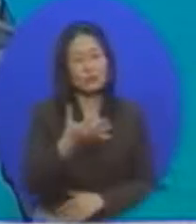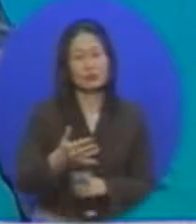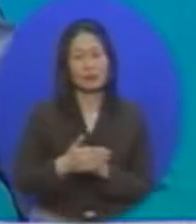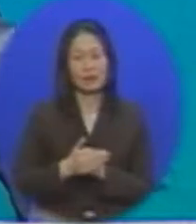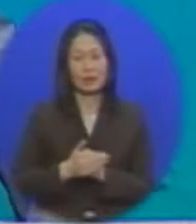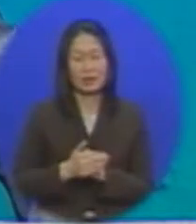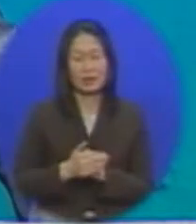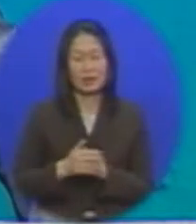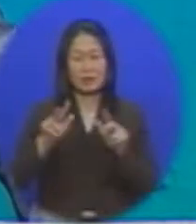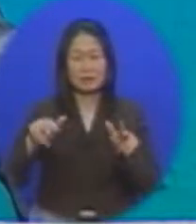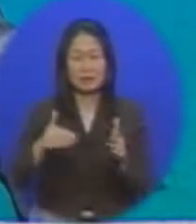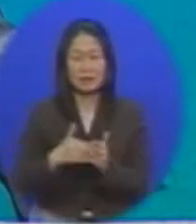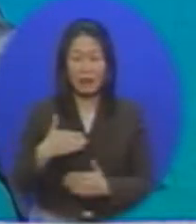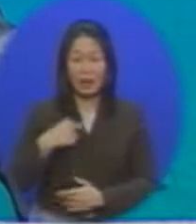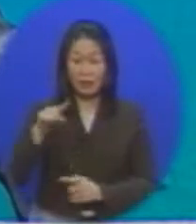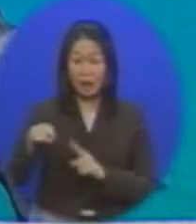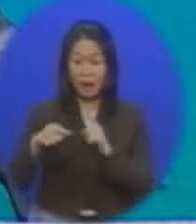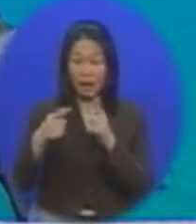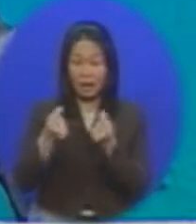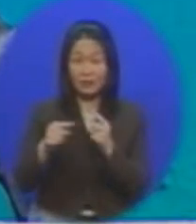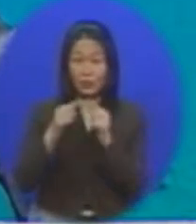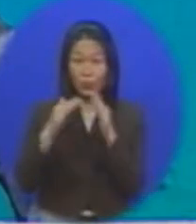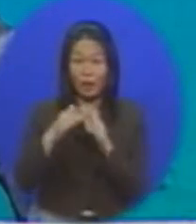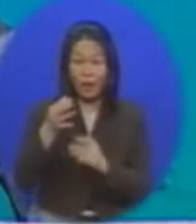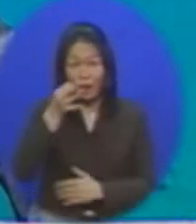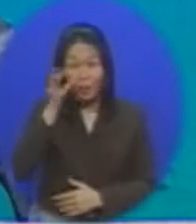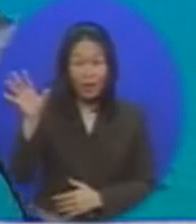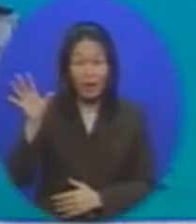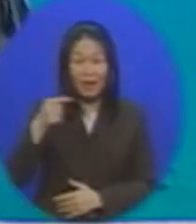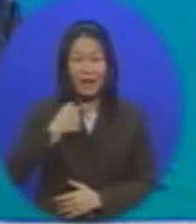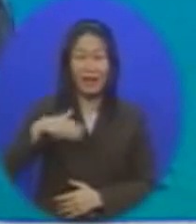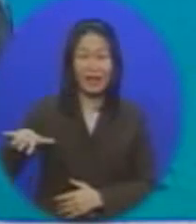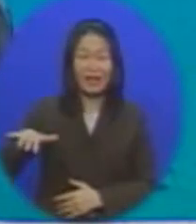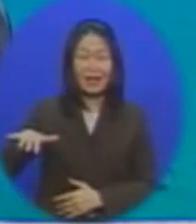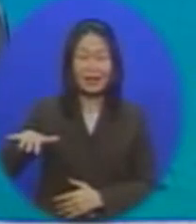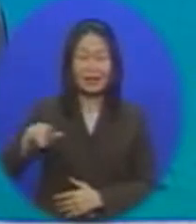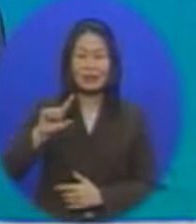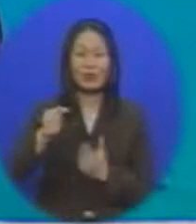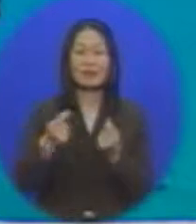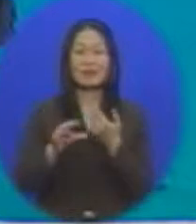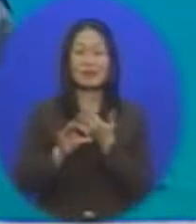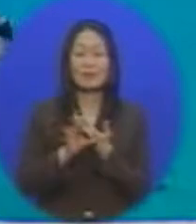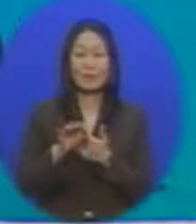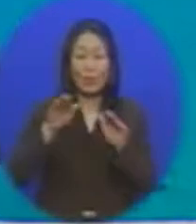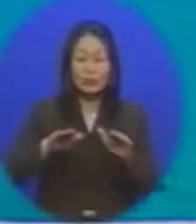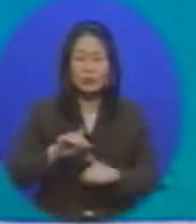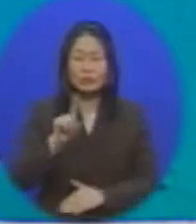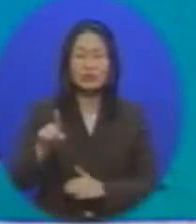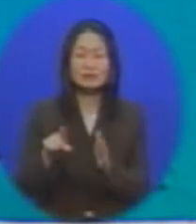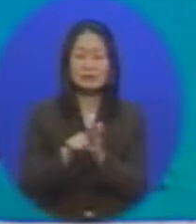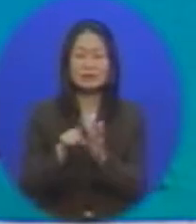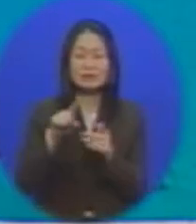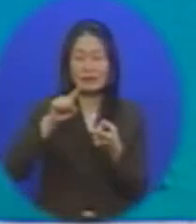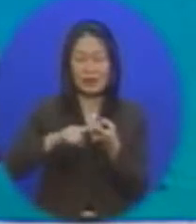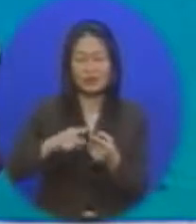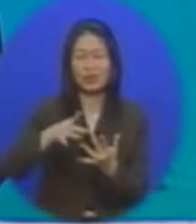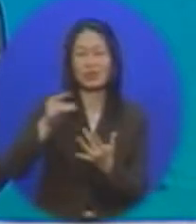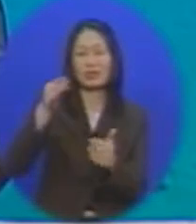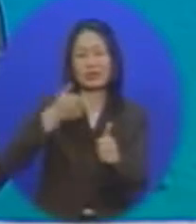그런 교회 본 적이 없네 여러분 그러시다면 오늘 무엇을 믿을 g 를 선택하세요